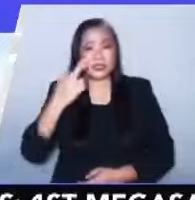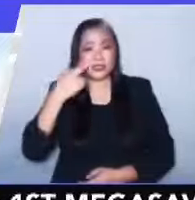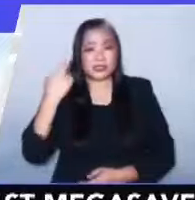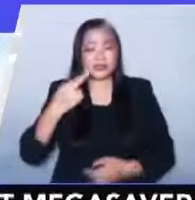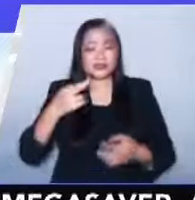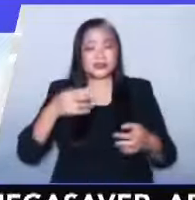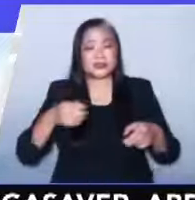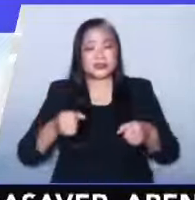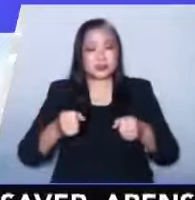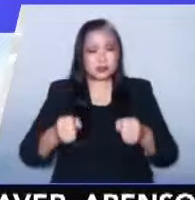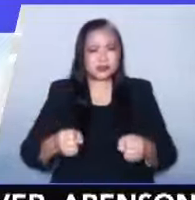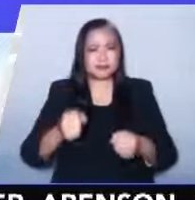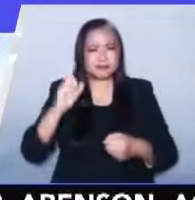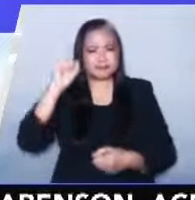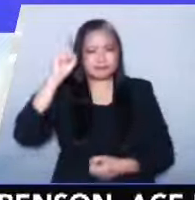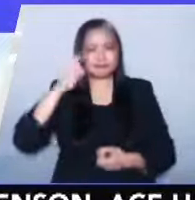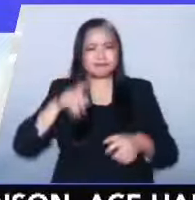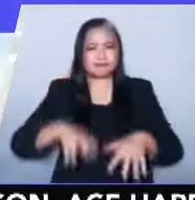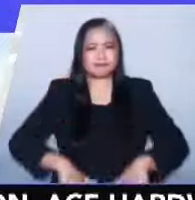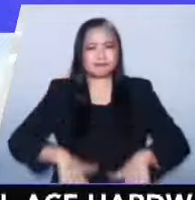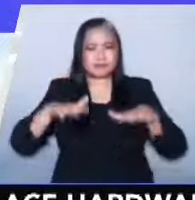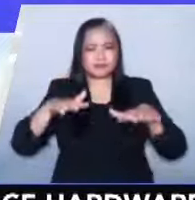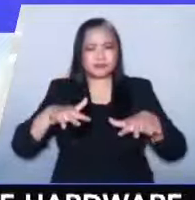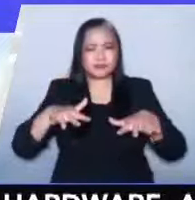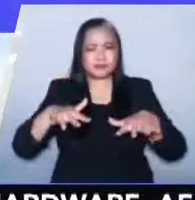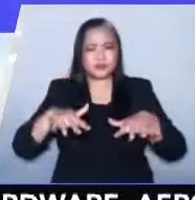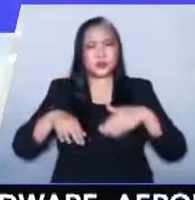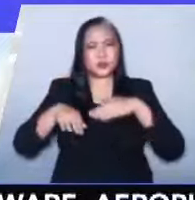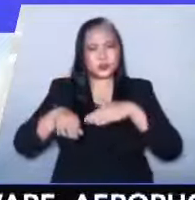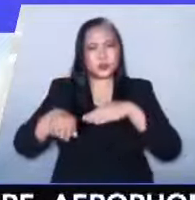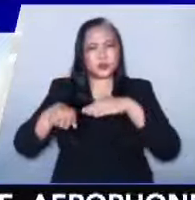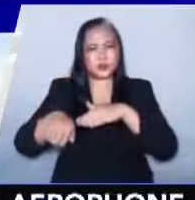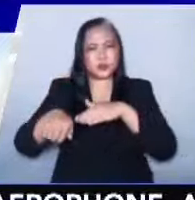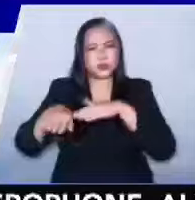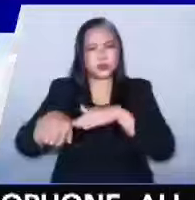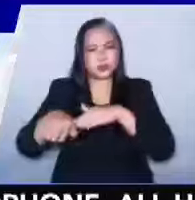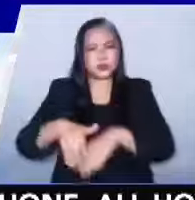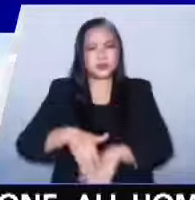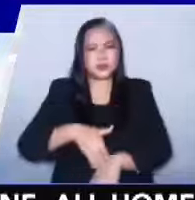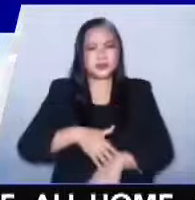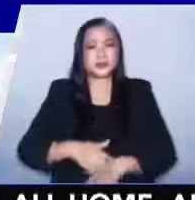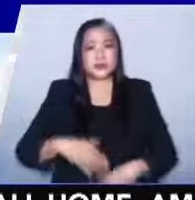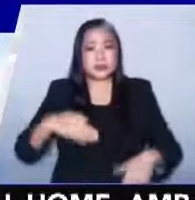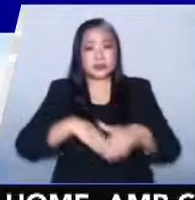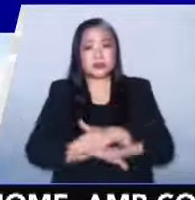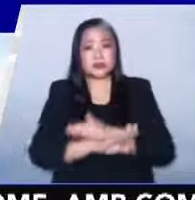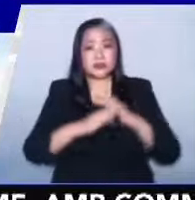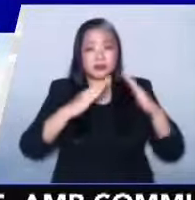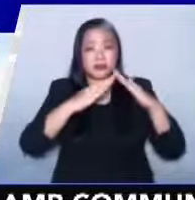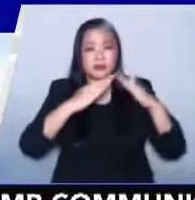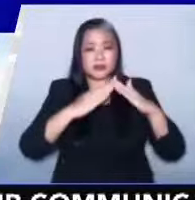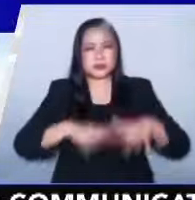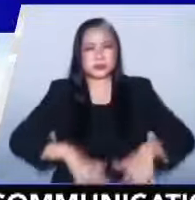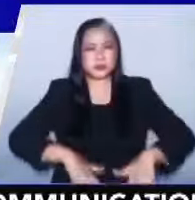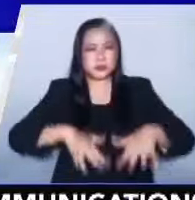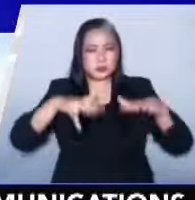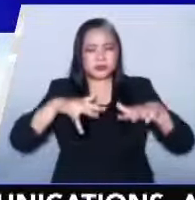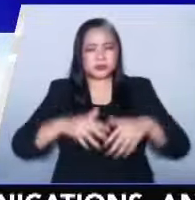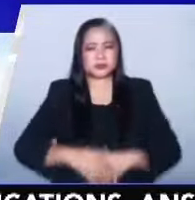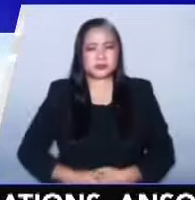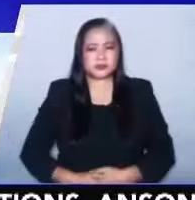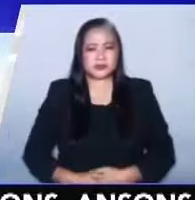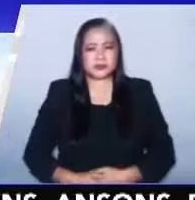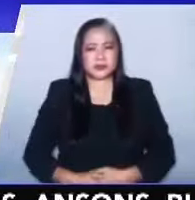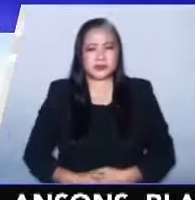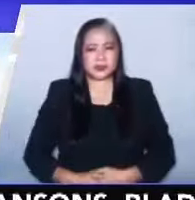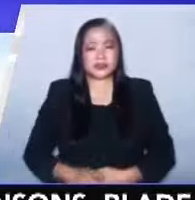Avenue. Mabagal tuloy ang usad ng mga sasakyan. Pinasok din ng bahang ilang bahay sa lungsod. Sa Poblasyon Weste, 300